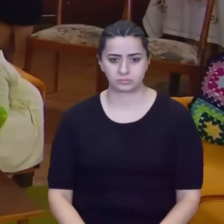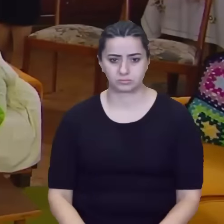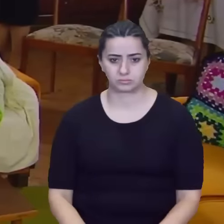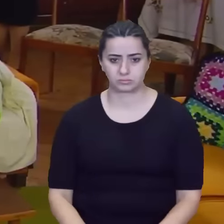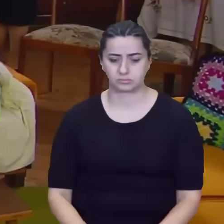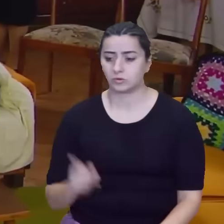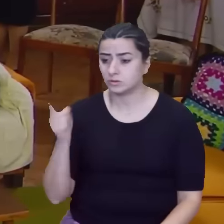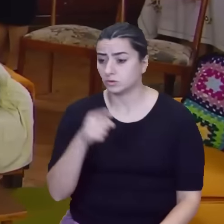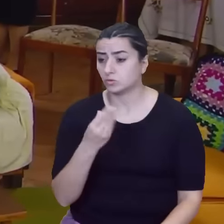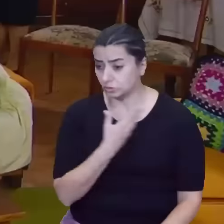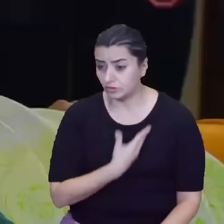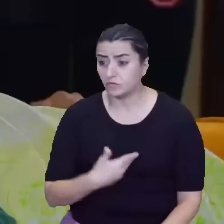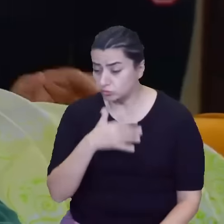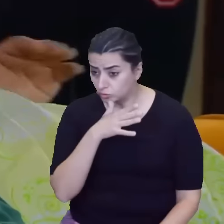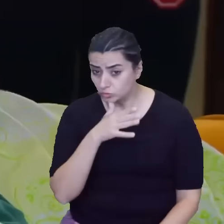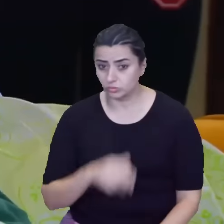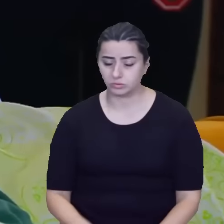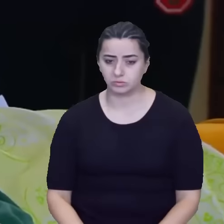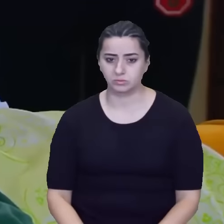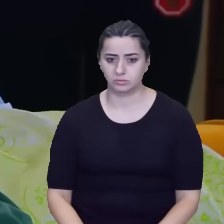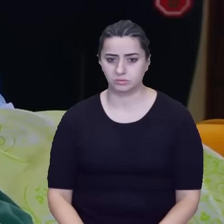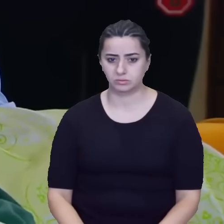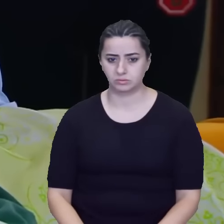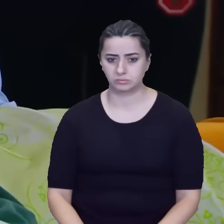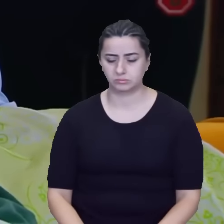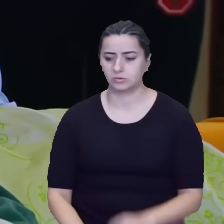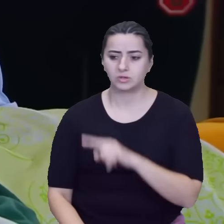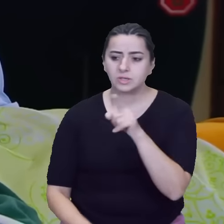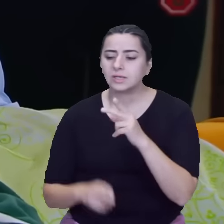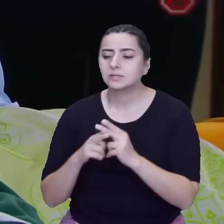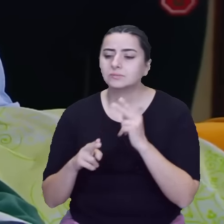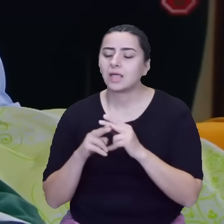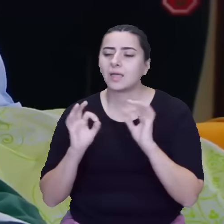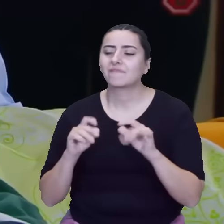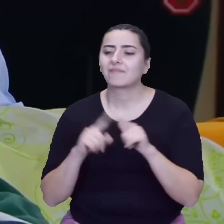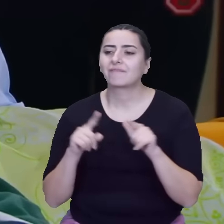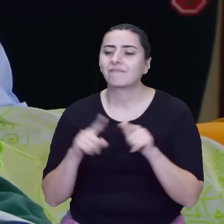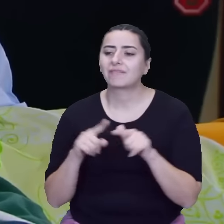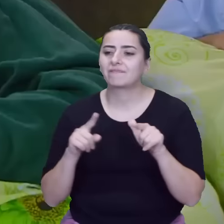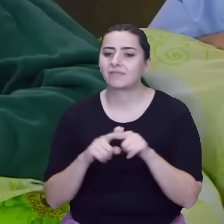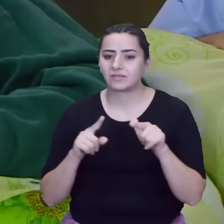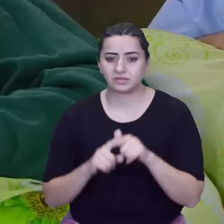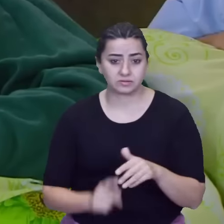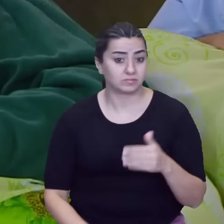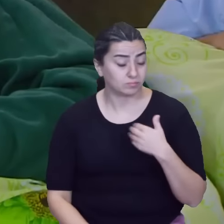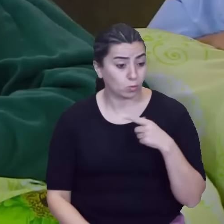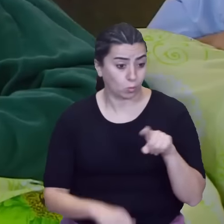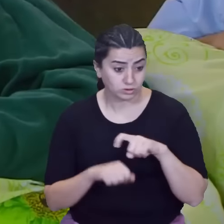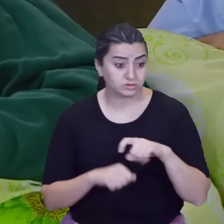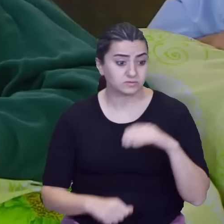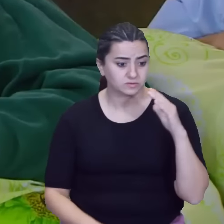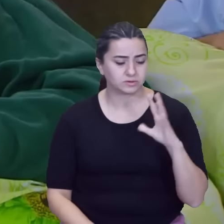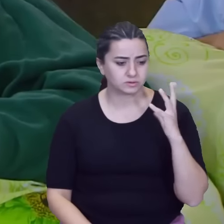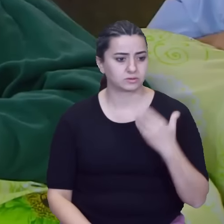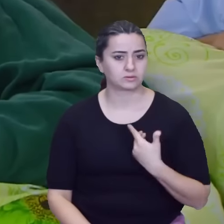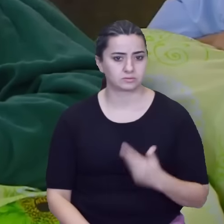seni ne kadar çok seviyordu biliyor musun? Yanına çömeldi. Hep ismini sayıklıyordu. Fethi, Fethi, Fethi, Fethi diye. Ya işte ben ondan bir